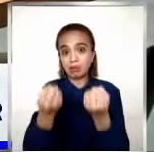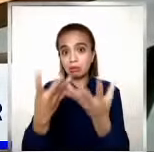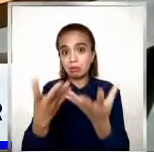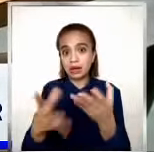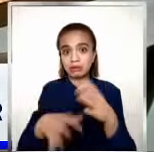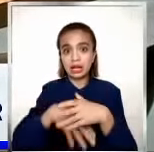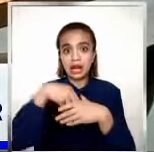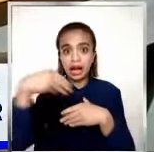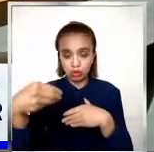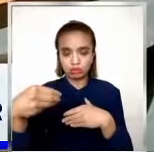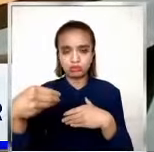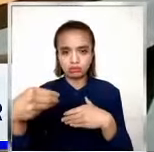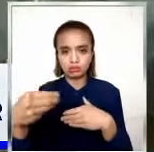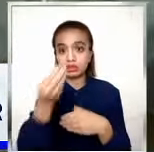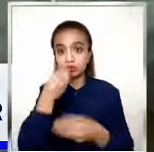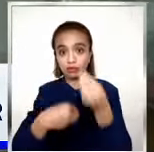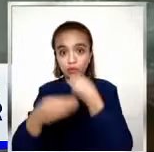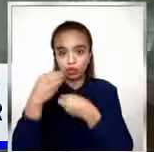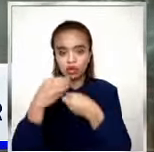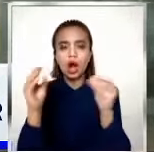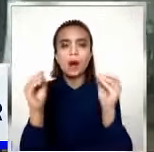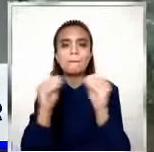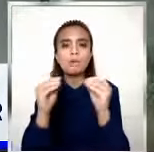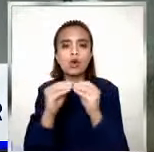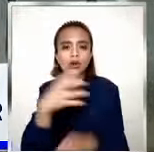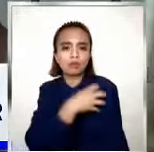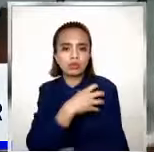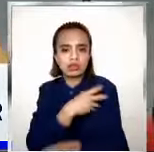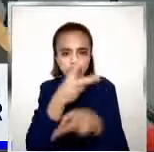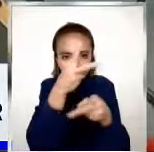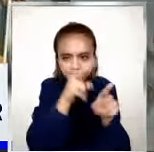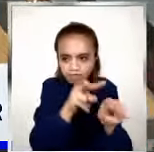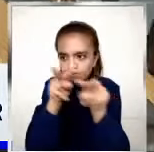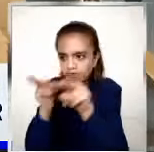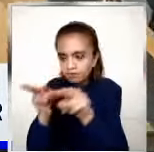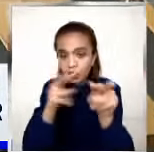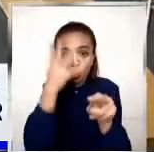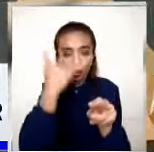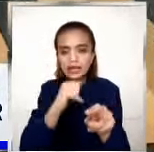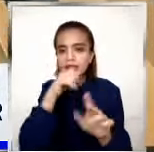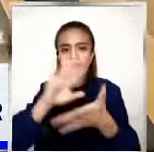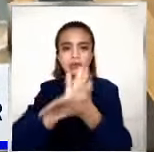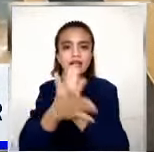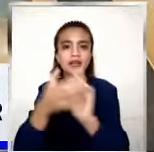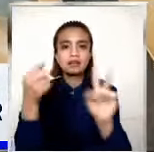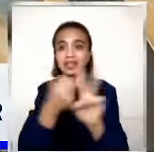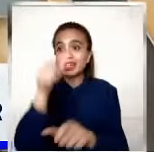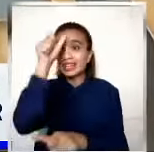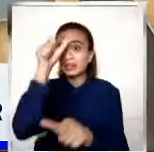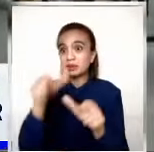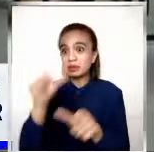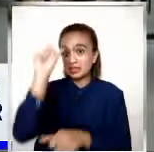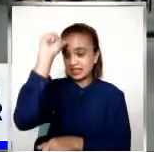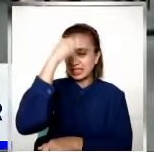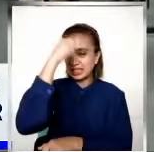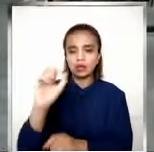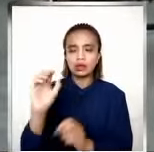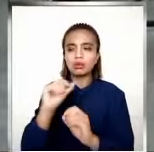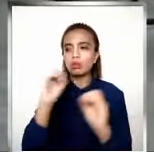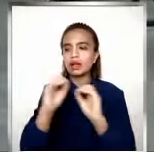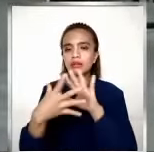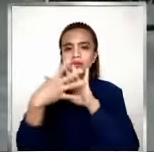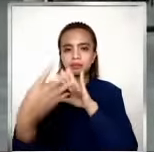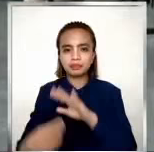para masigurong di mabibiktima ang mga customer. Nagpaalala naman ang isa sa mga nabiktima para wala na raw matulad sa kanila. Huwag